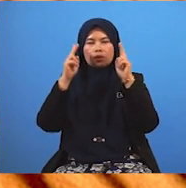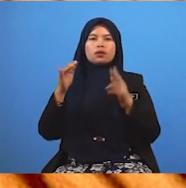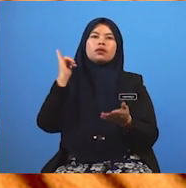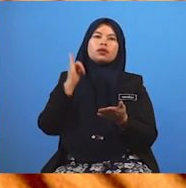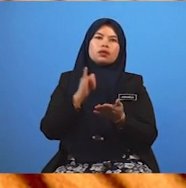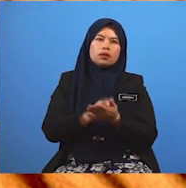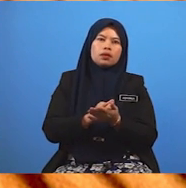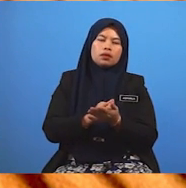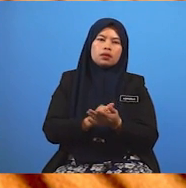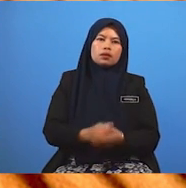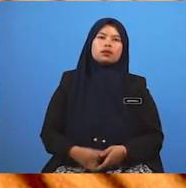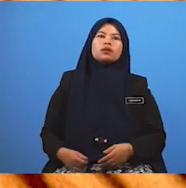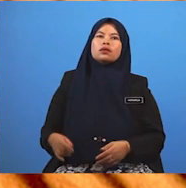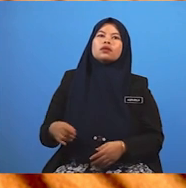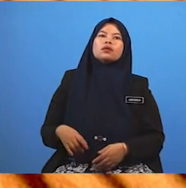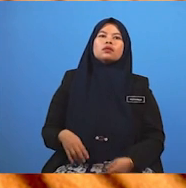topik yang kita pelajari tadi.